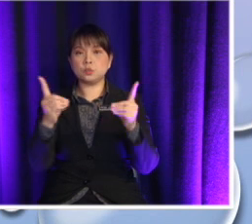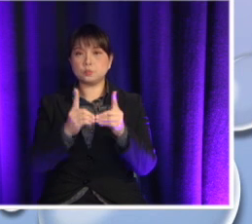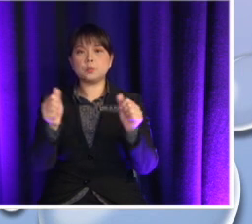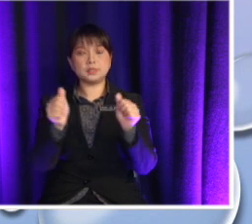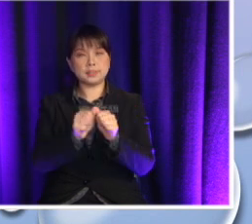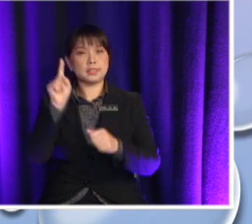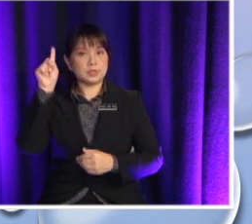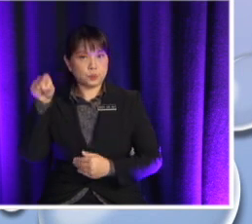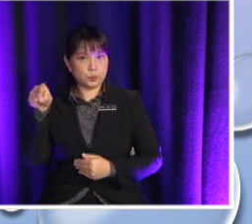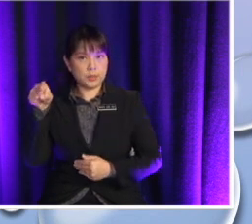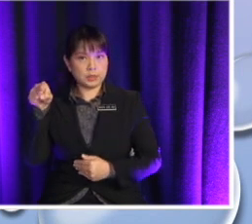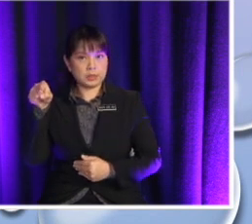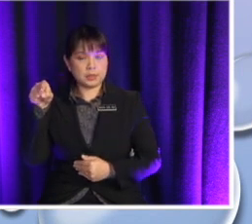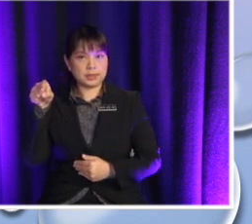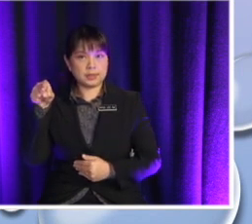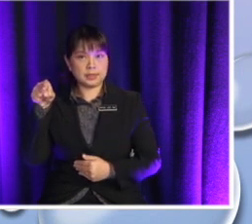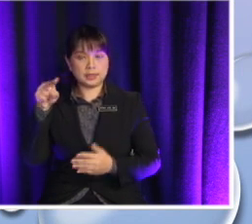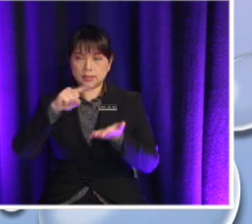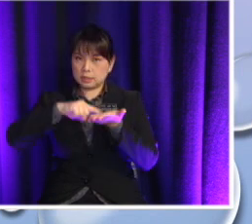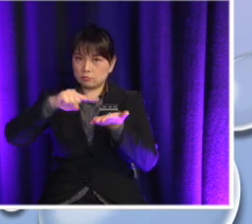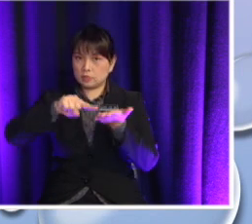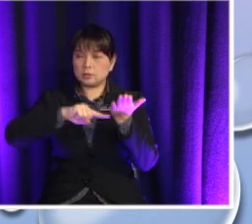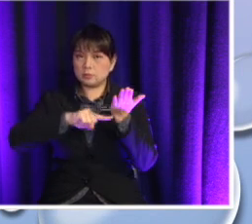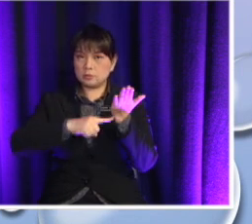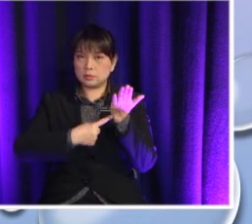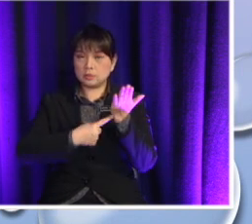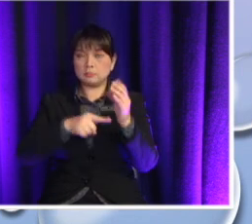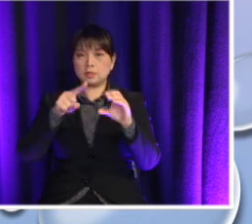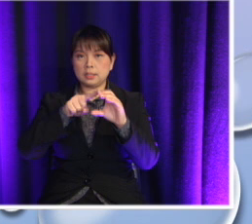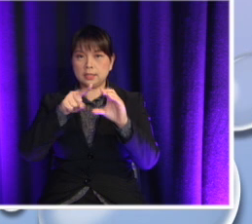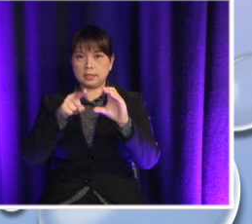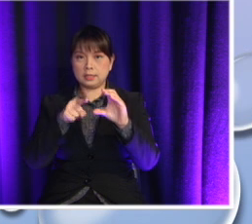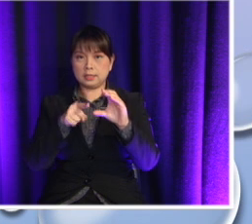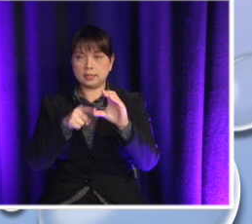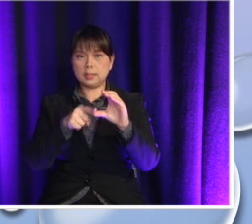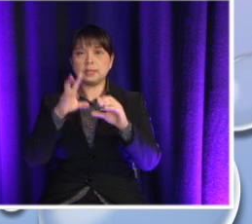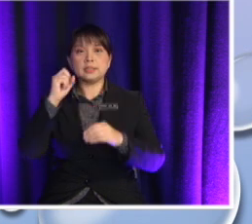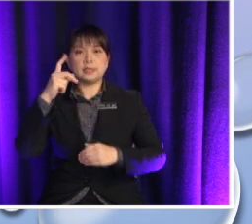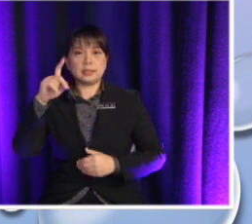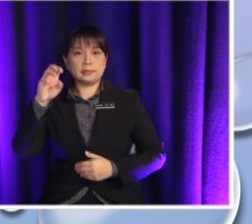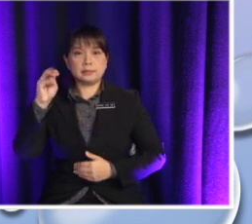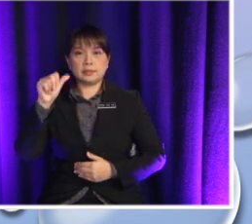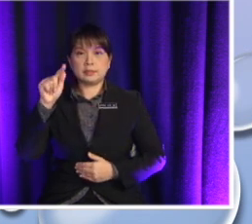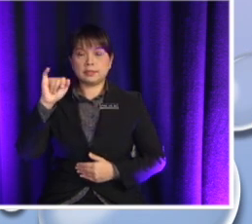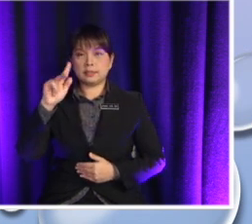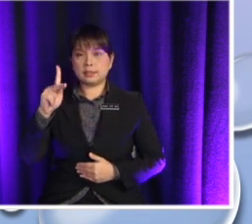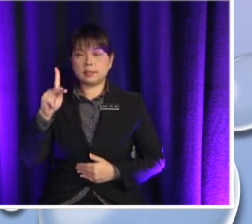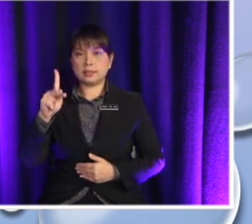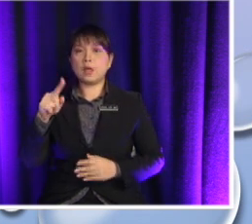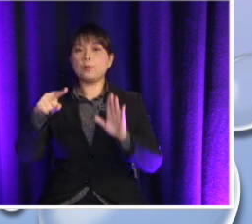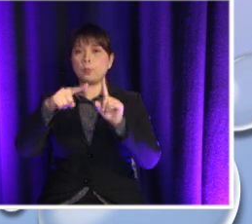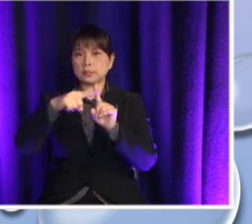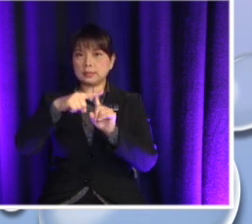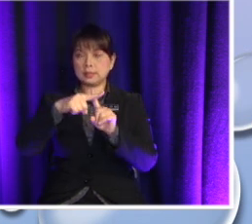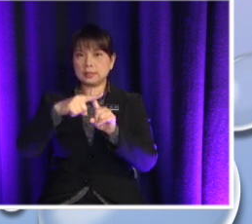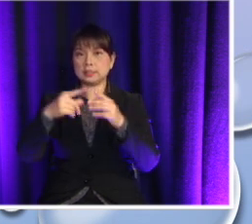Swiss. So kita semak balik semula pada litar skematik kita. Positif sini, okey, sambung dengan Swiss. Kita tahu